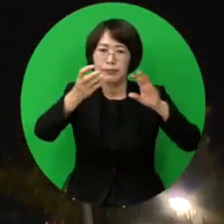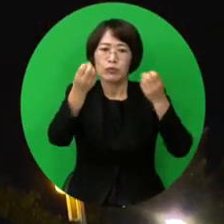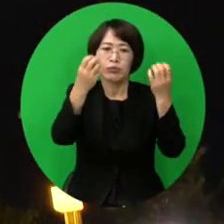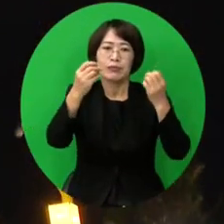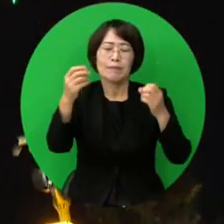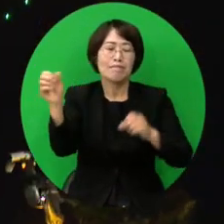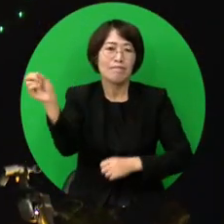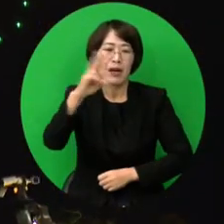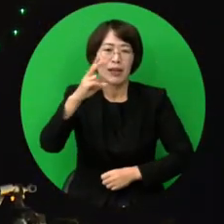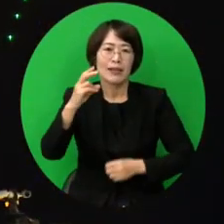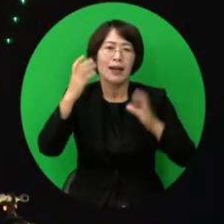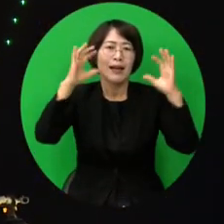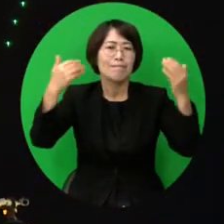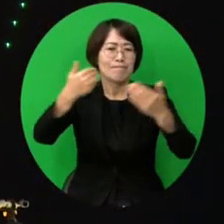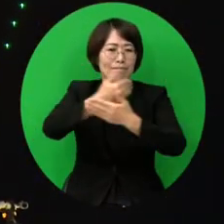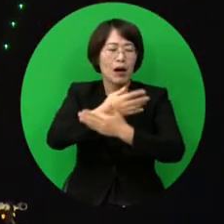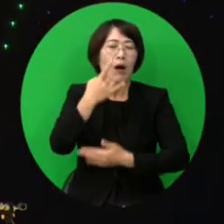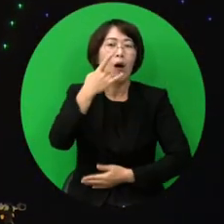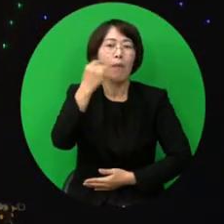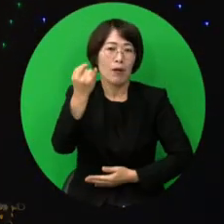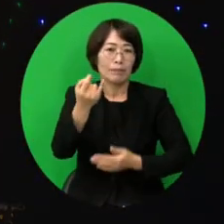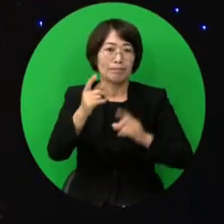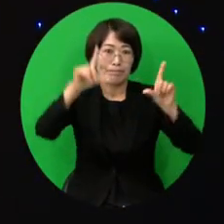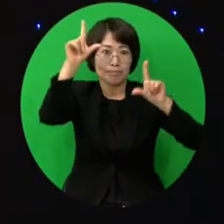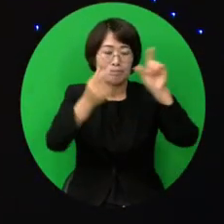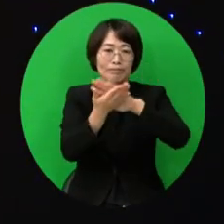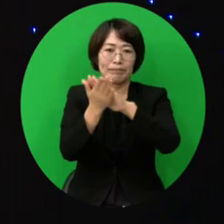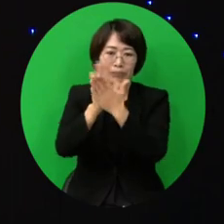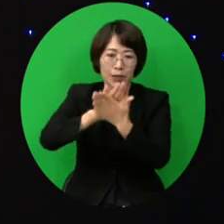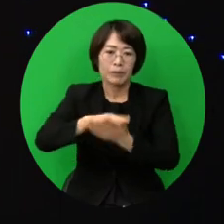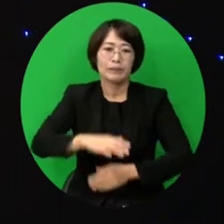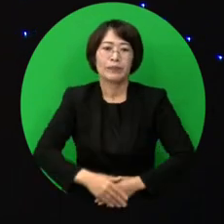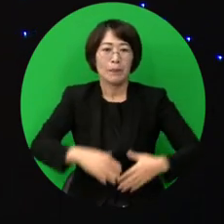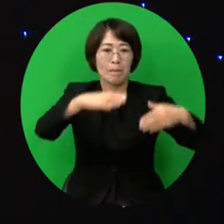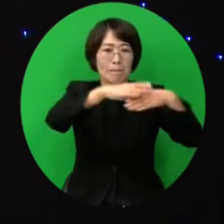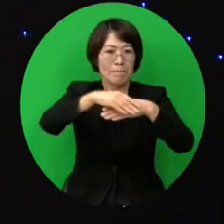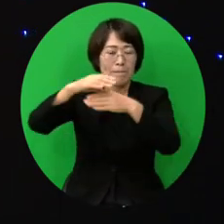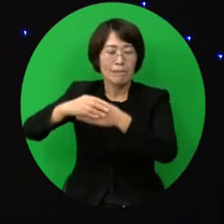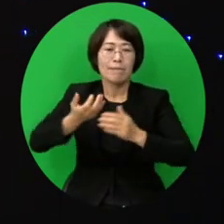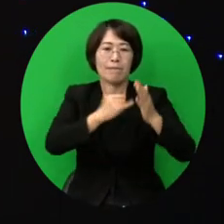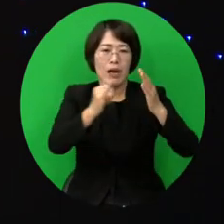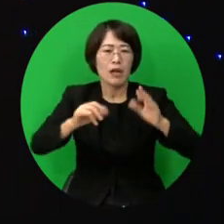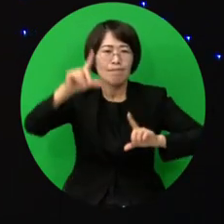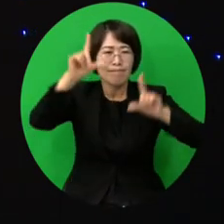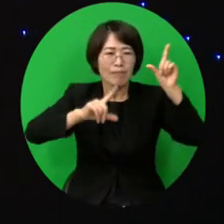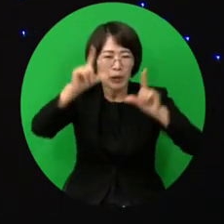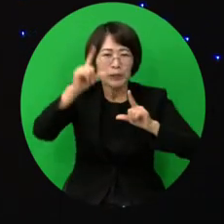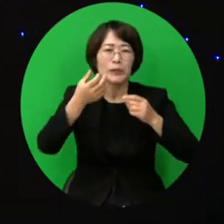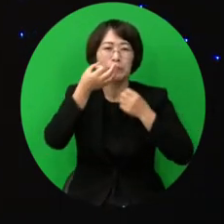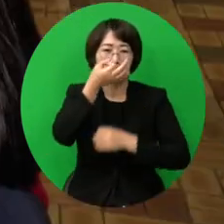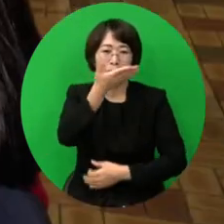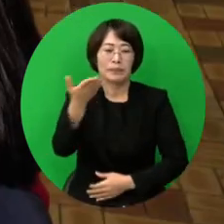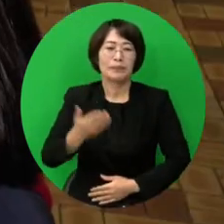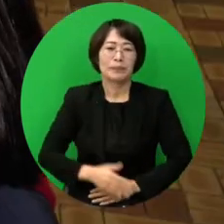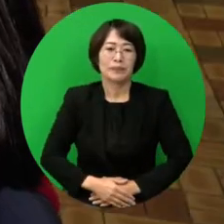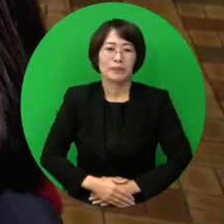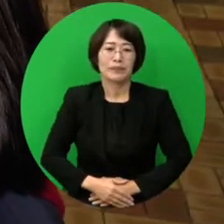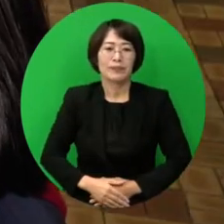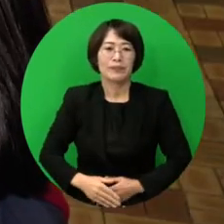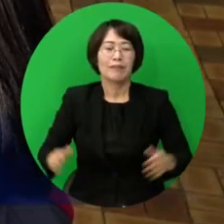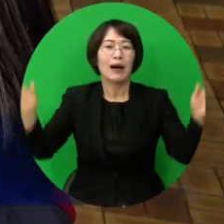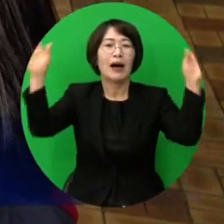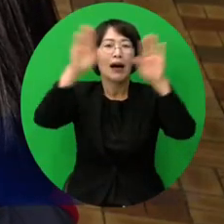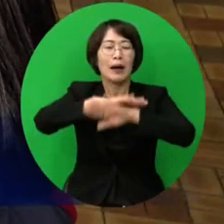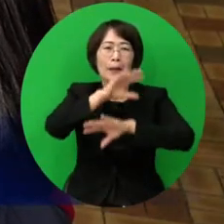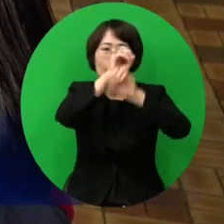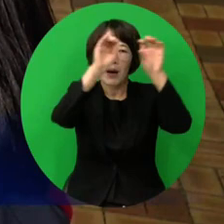어느새 아이를 품에 안은 어머니로 변하고 손을 맞잡은 가족의 모습을 연출하기도 합니다. 하늘의 별을 보는